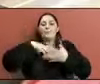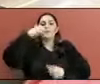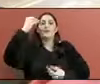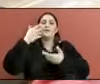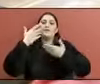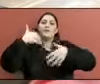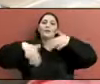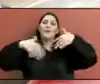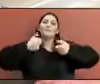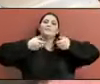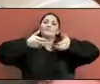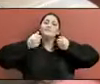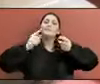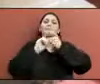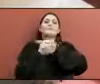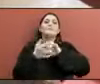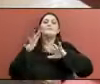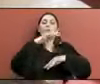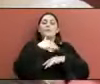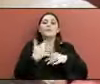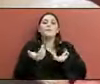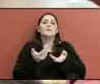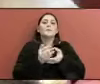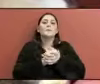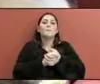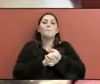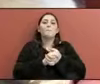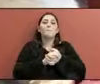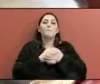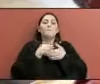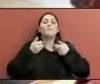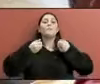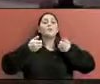bulunan vatandaşlarımıza hizmet sağlıyoruz. Tekerlekli